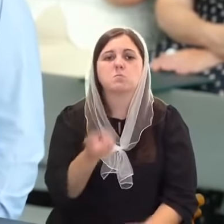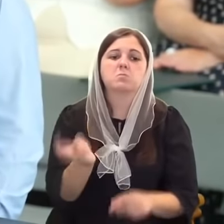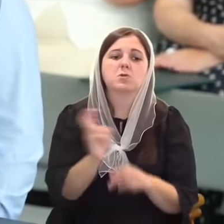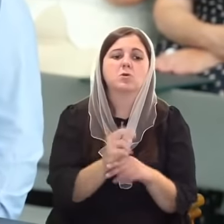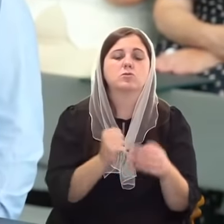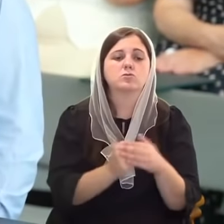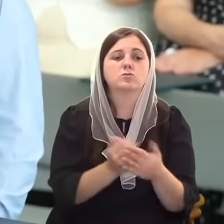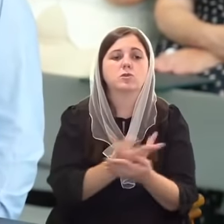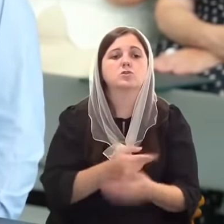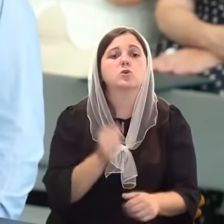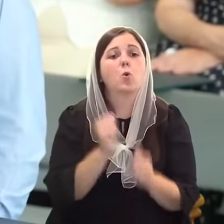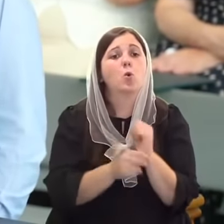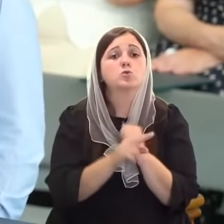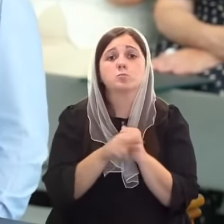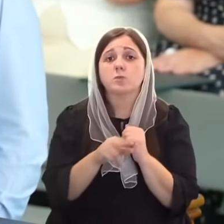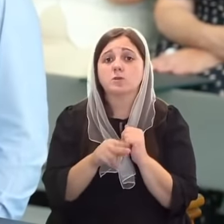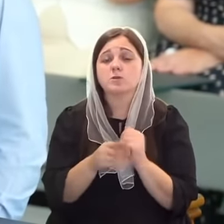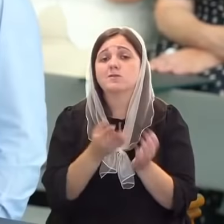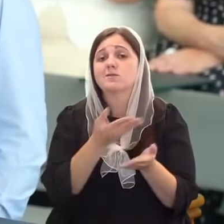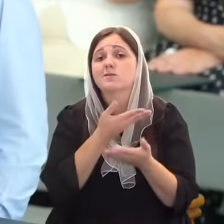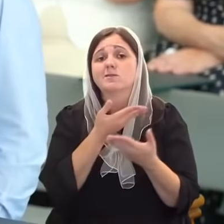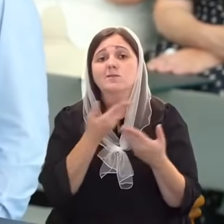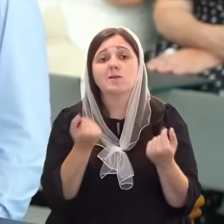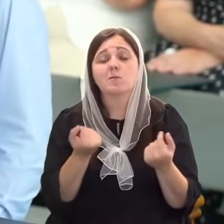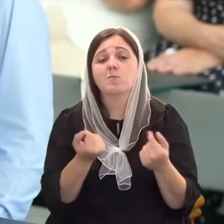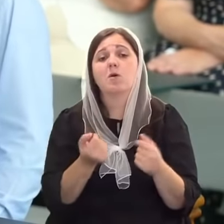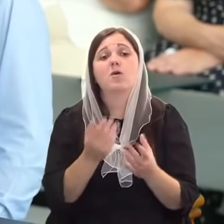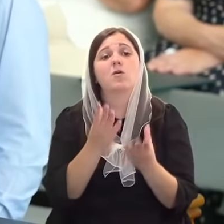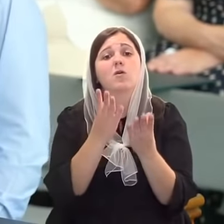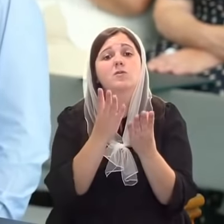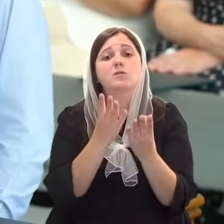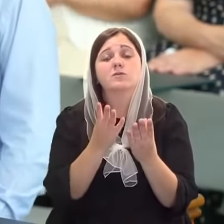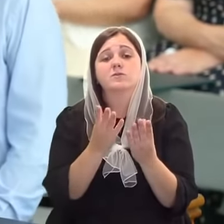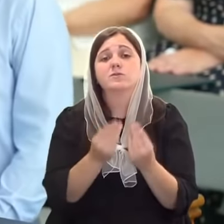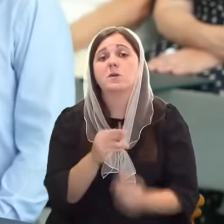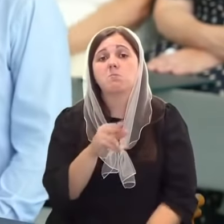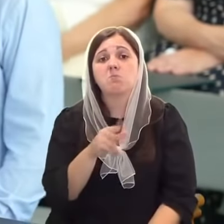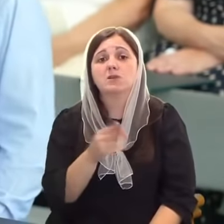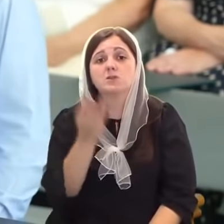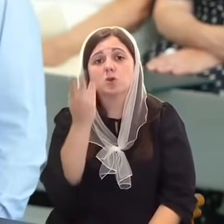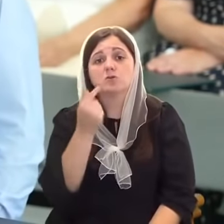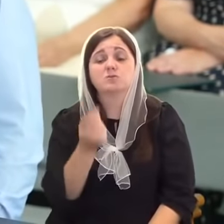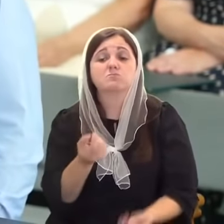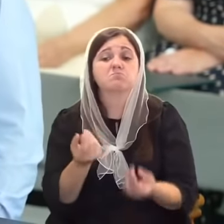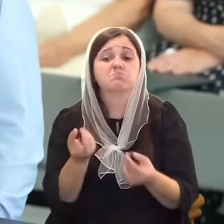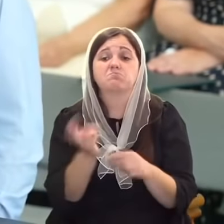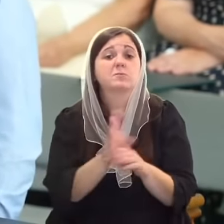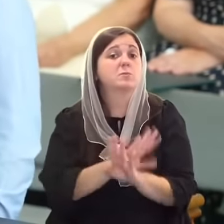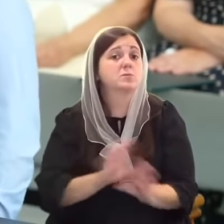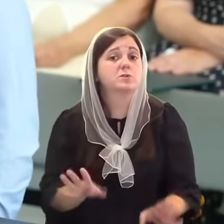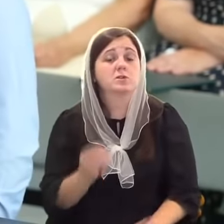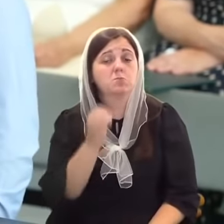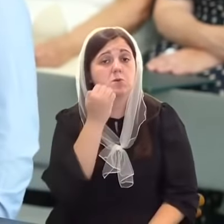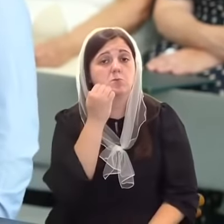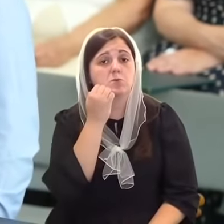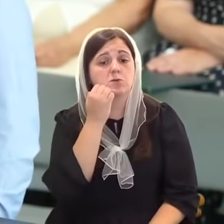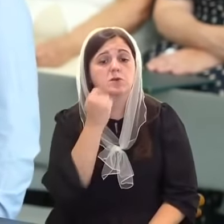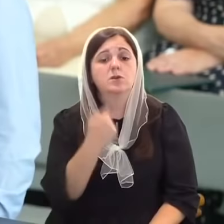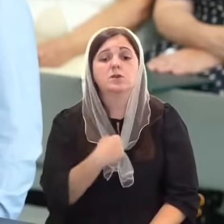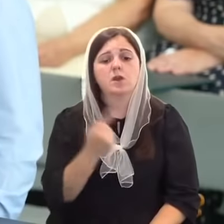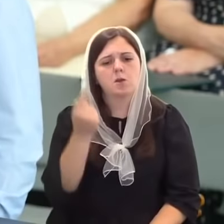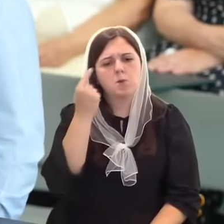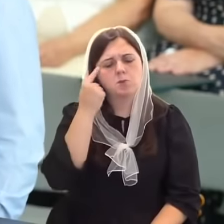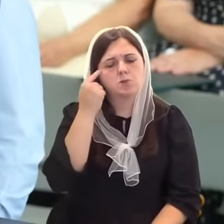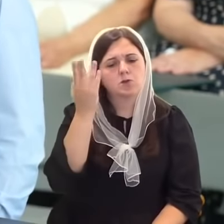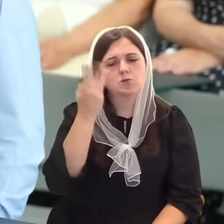нам. Не было ни одной пятницы, чтобы она не пришла к нам в интернат. Я помню даже время, когда